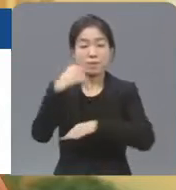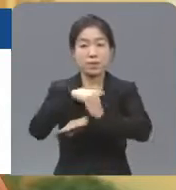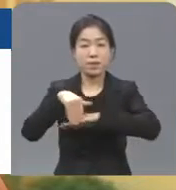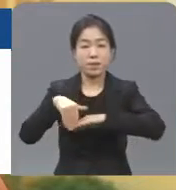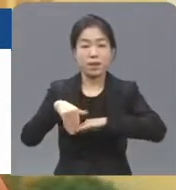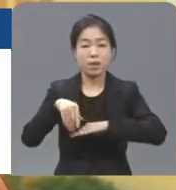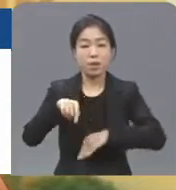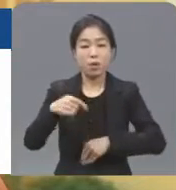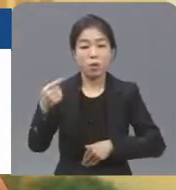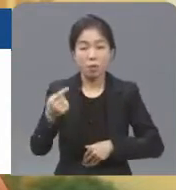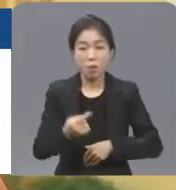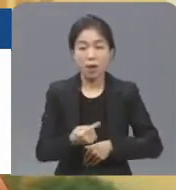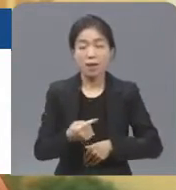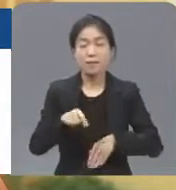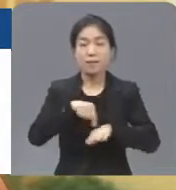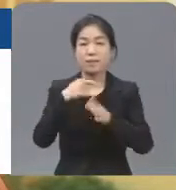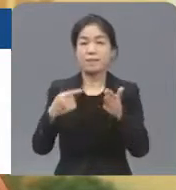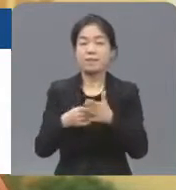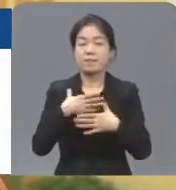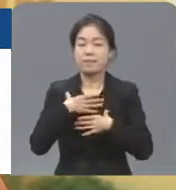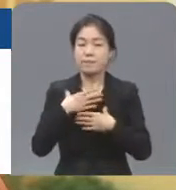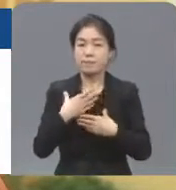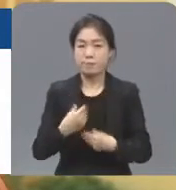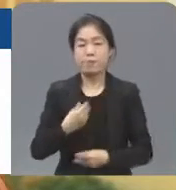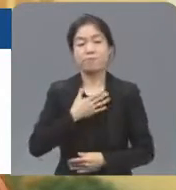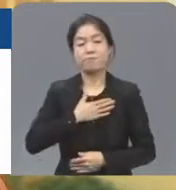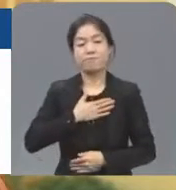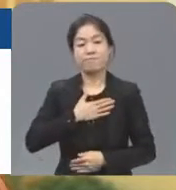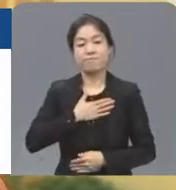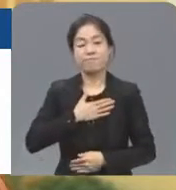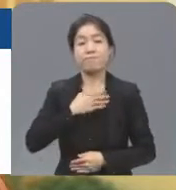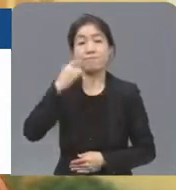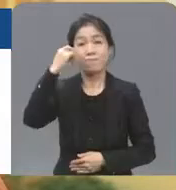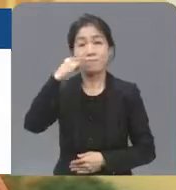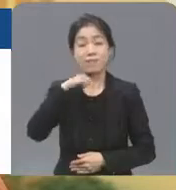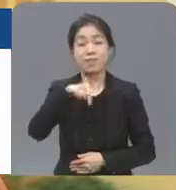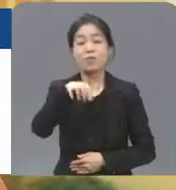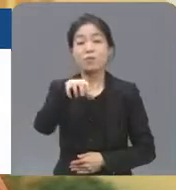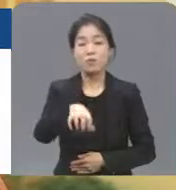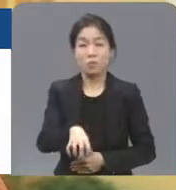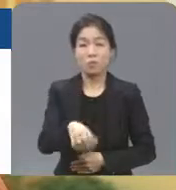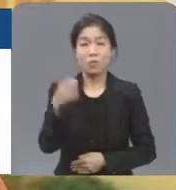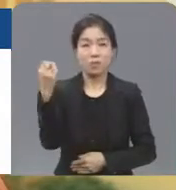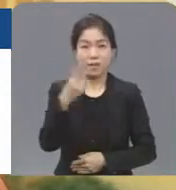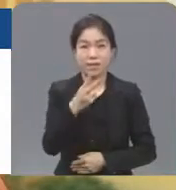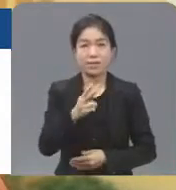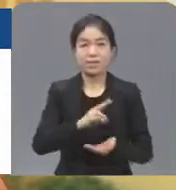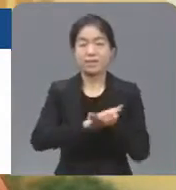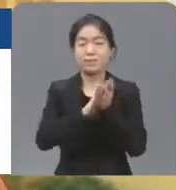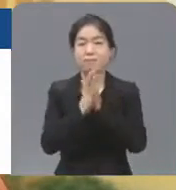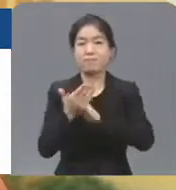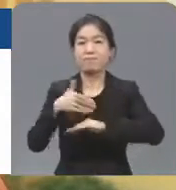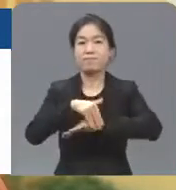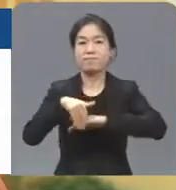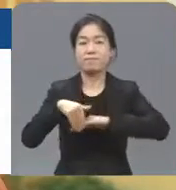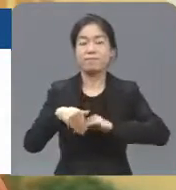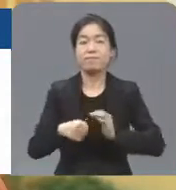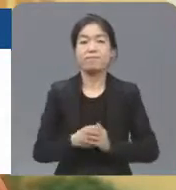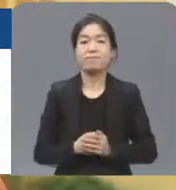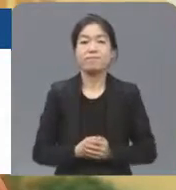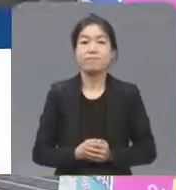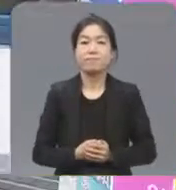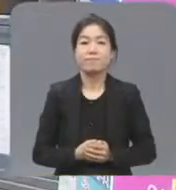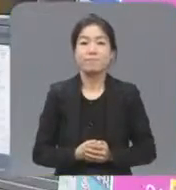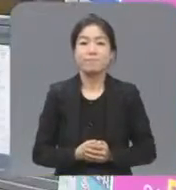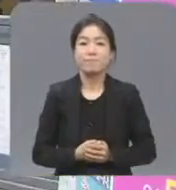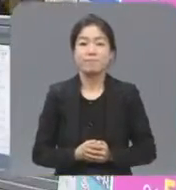거고, 그래서 여기 와서 힐링을 느낄 수 있고 그런 공간으로 다시 재탄생이 될 거라고 생각이